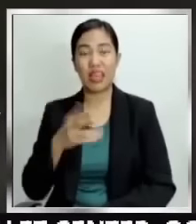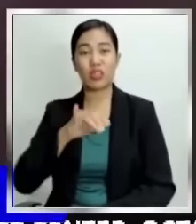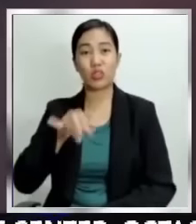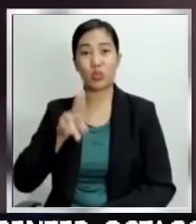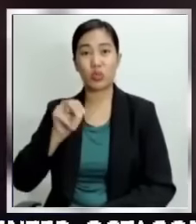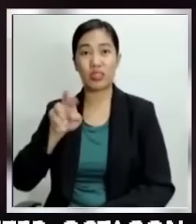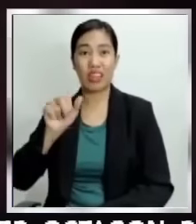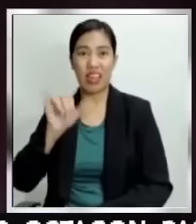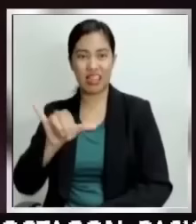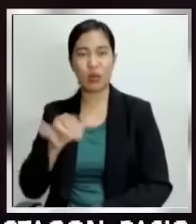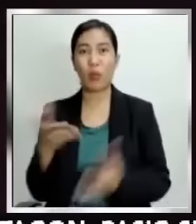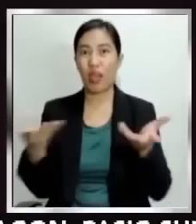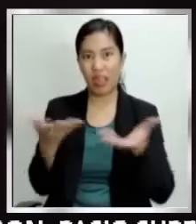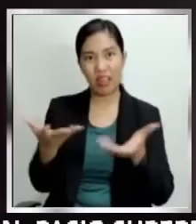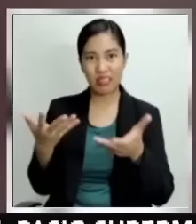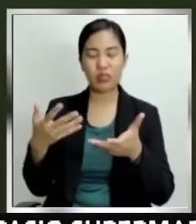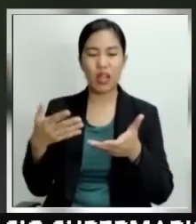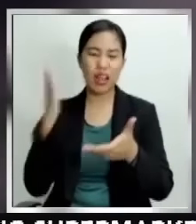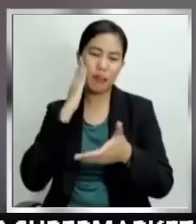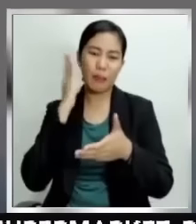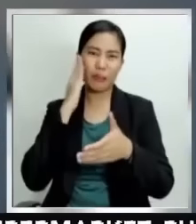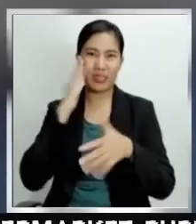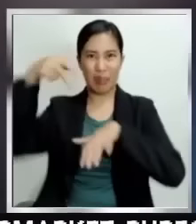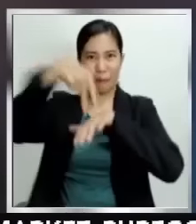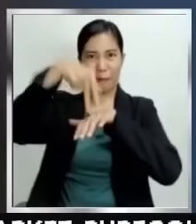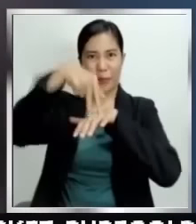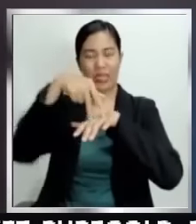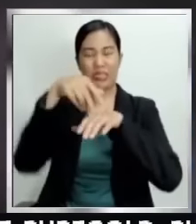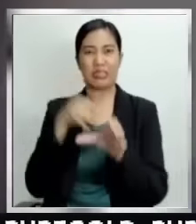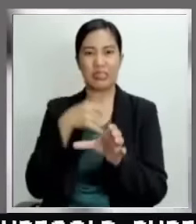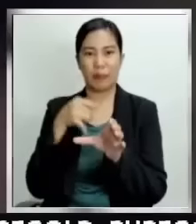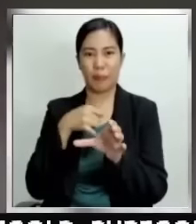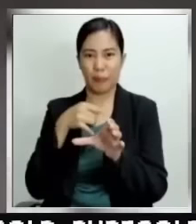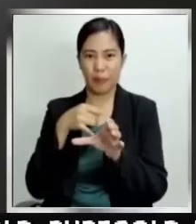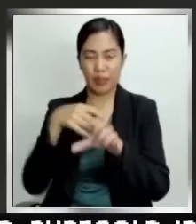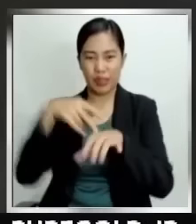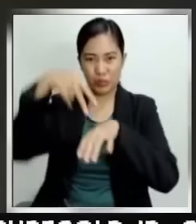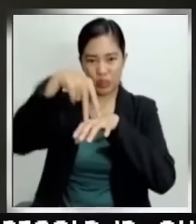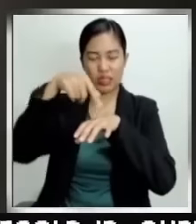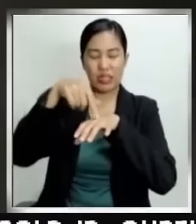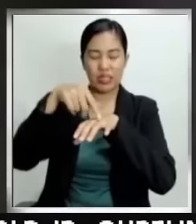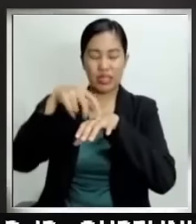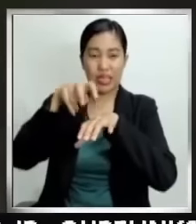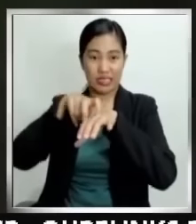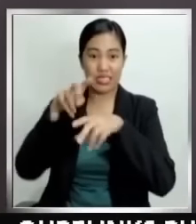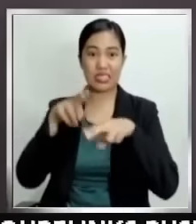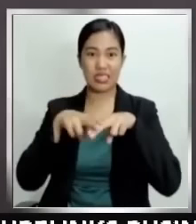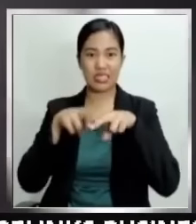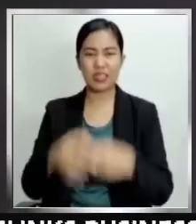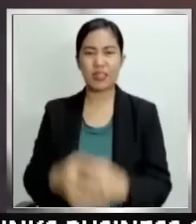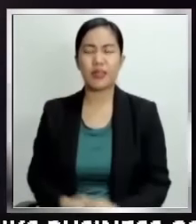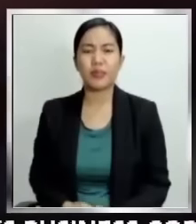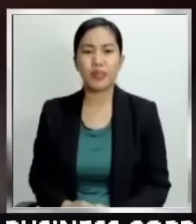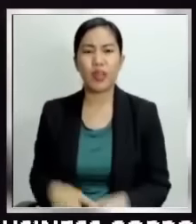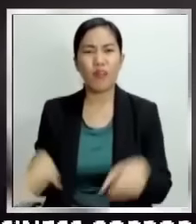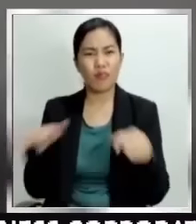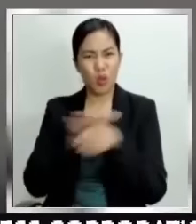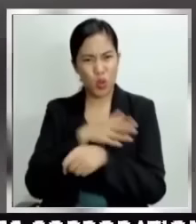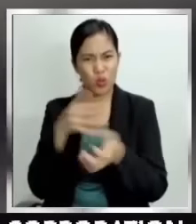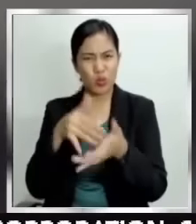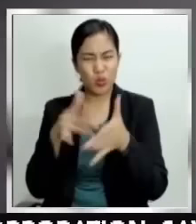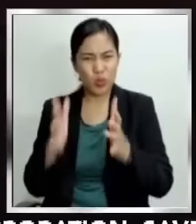Babahaga siya, siguro di tuberdo din kay punta ang pasahero nila ito. Purot-purot si Junrey. Ang bilis